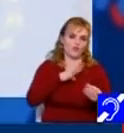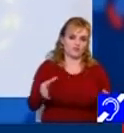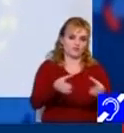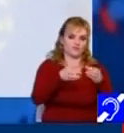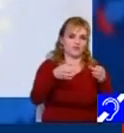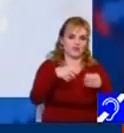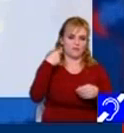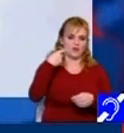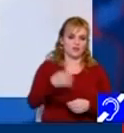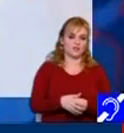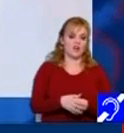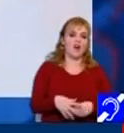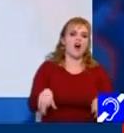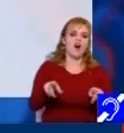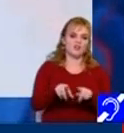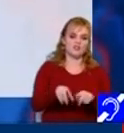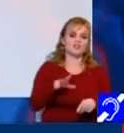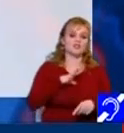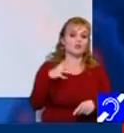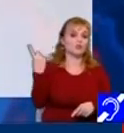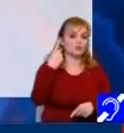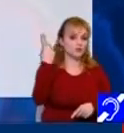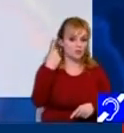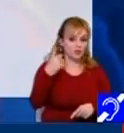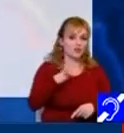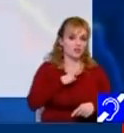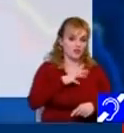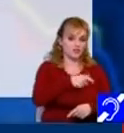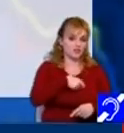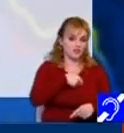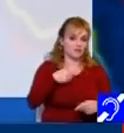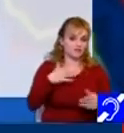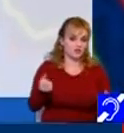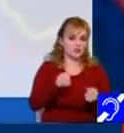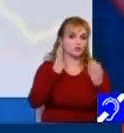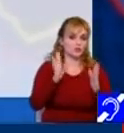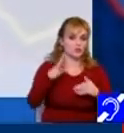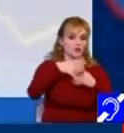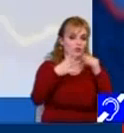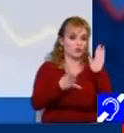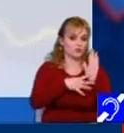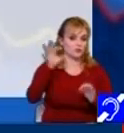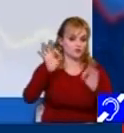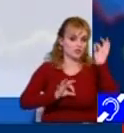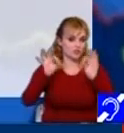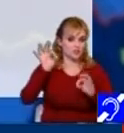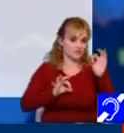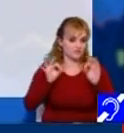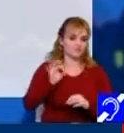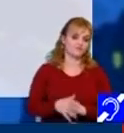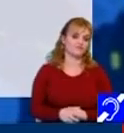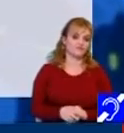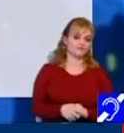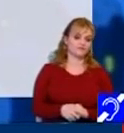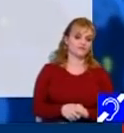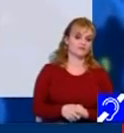Același sondaj mai arată că sistemul uninominal în favoarea căruia Partidul Democrat susținea că ar fi colectat peste 800.000 de semnături este